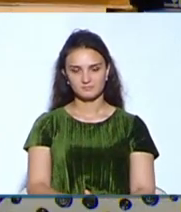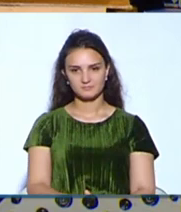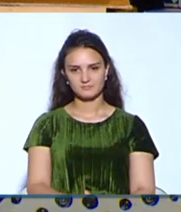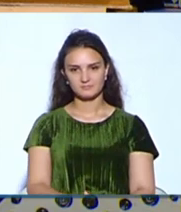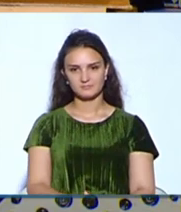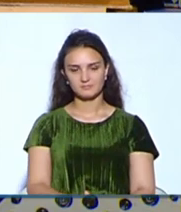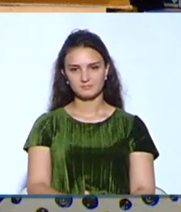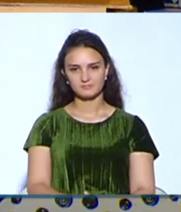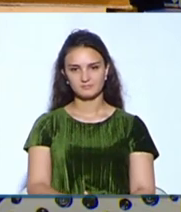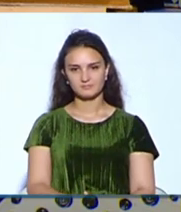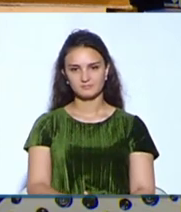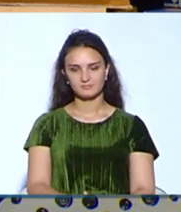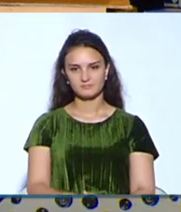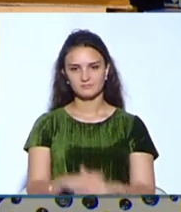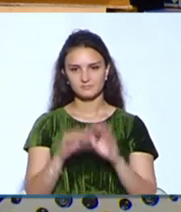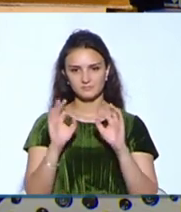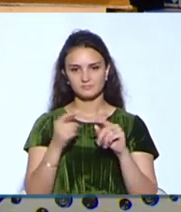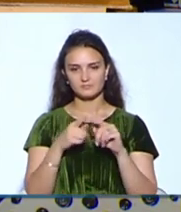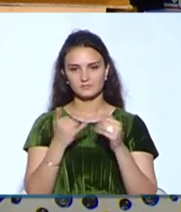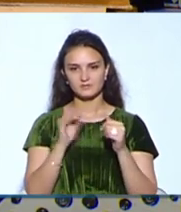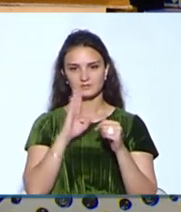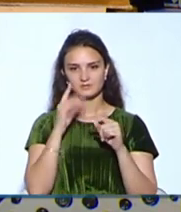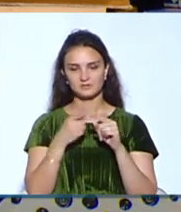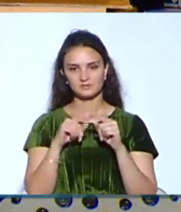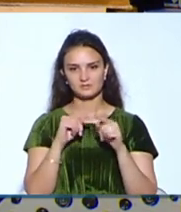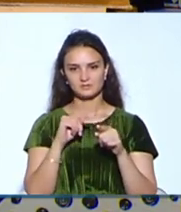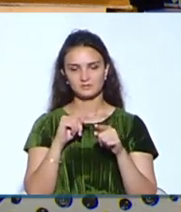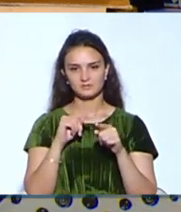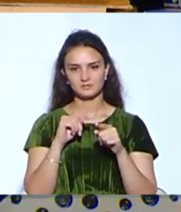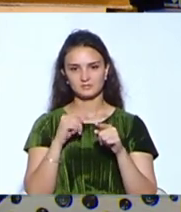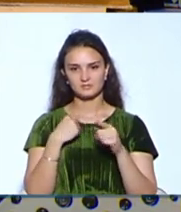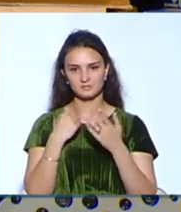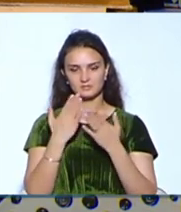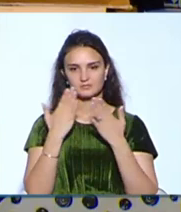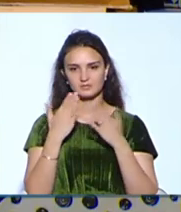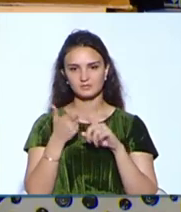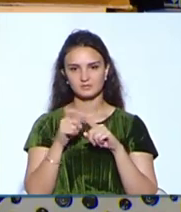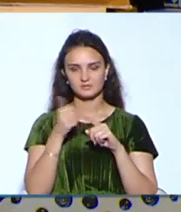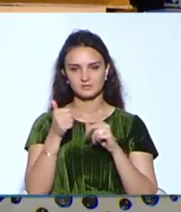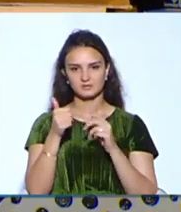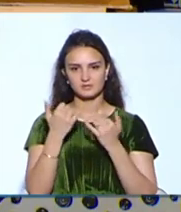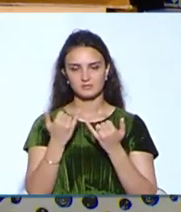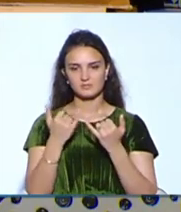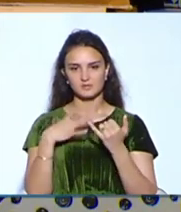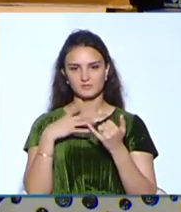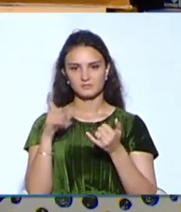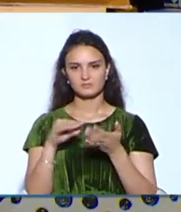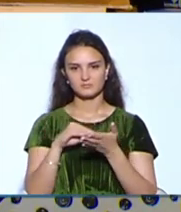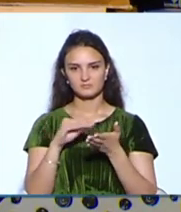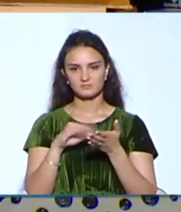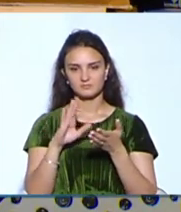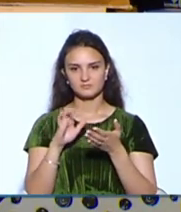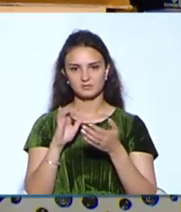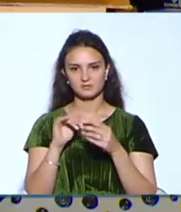ნაიარებს ვერსად გავაქროთ, სწორედ დღეს დილას წავიკითხე ძალიან კარგი თანამედროვე ქართველი მწერალი ყავს